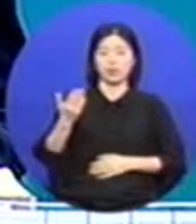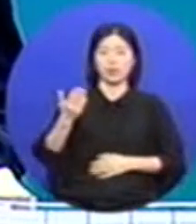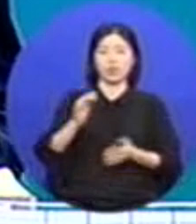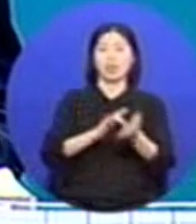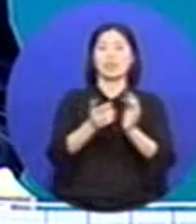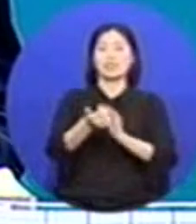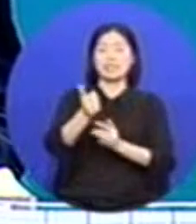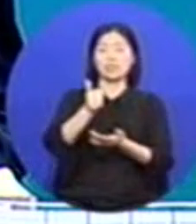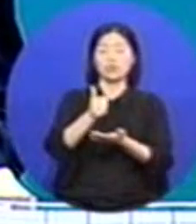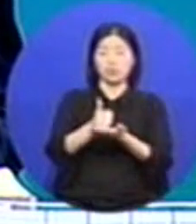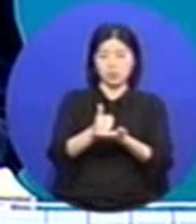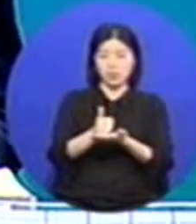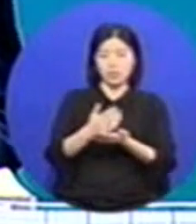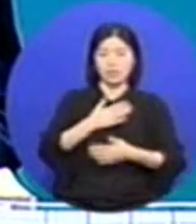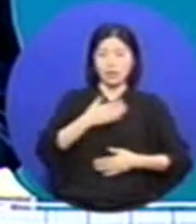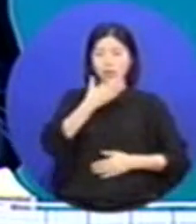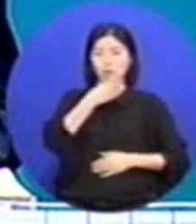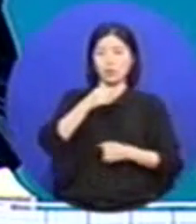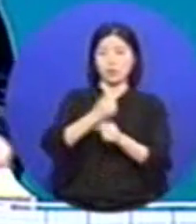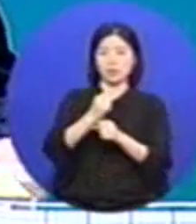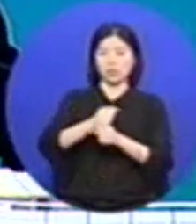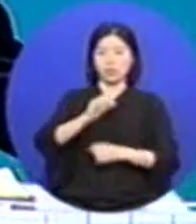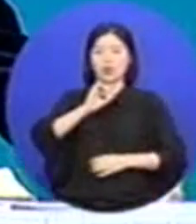하실 수 있는 유일한 분이세요